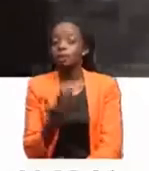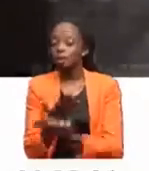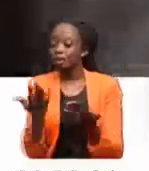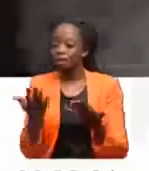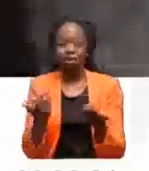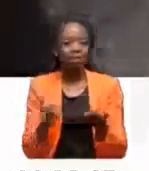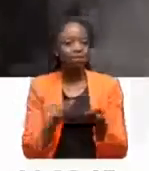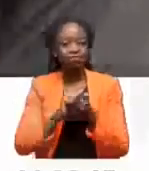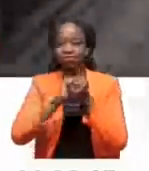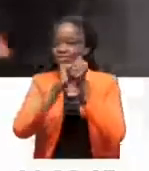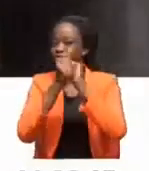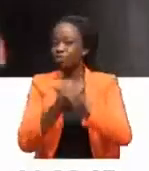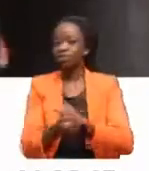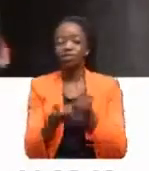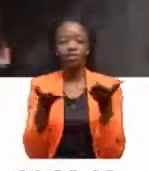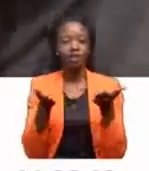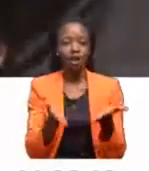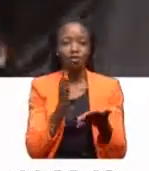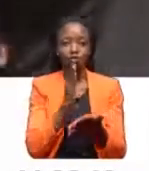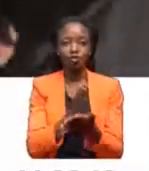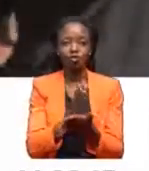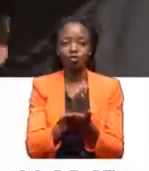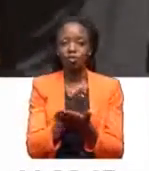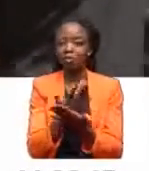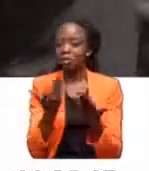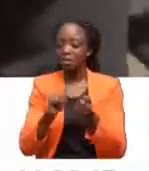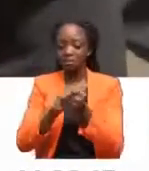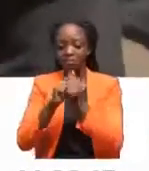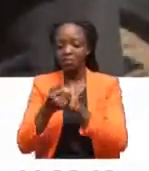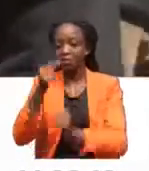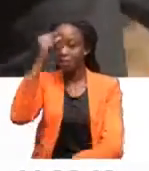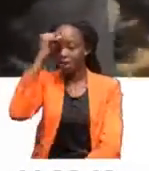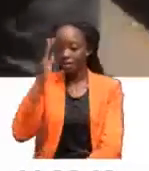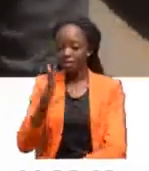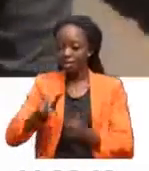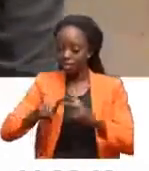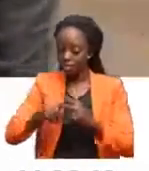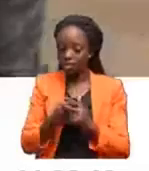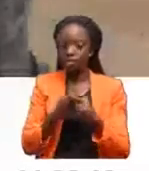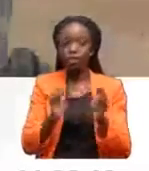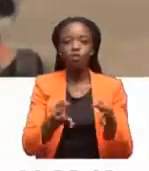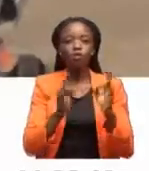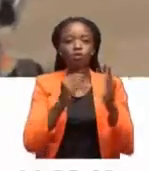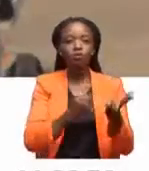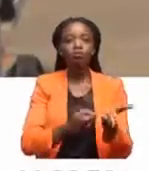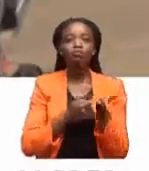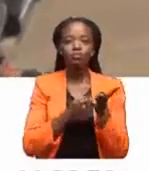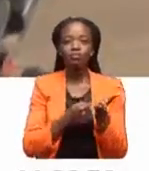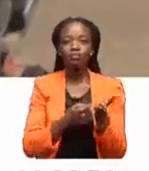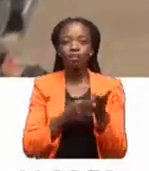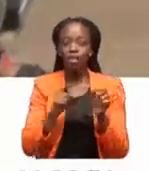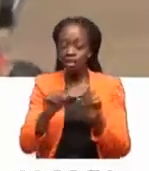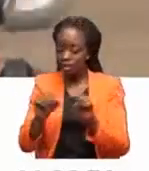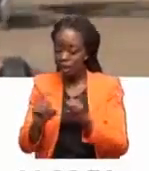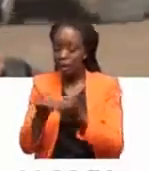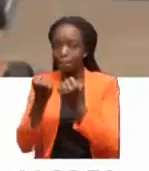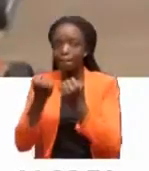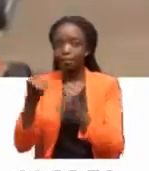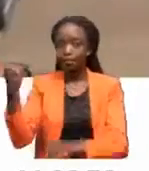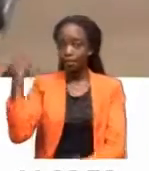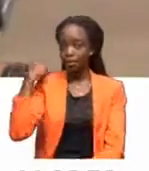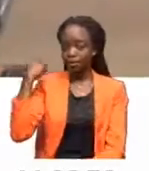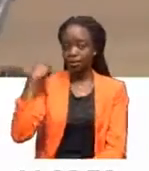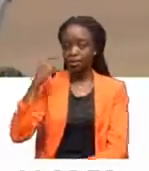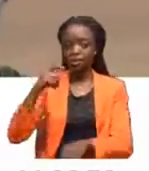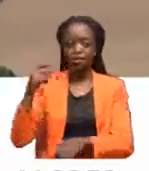ama kwenda nyongo, pengine mambo yamemgeuka gavana, ndio ameanzisha mchakato mzima huu. Na haya najiri tu, hapo jana tumeweza